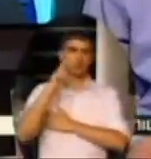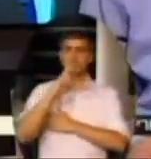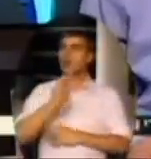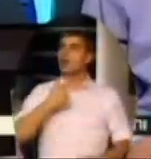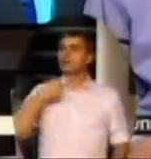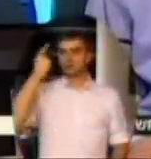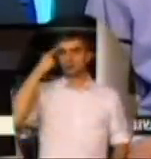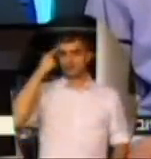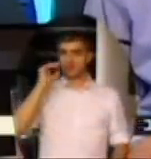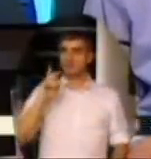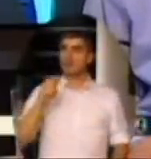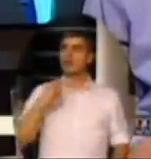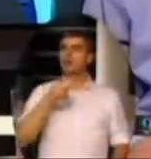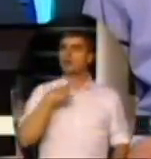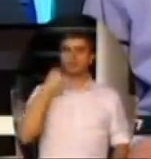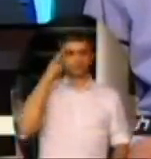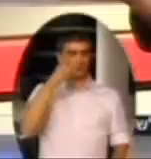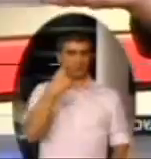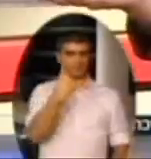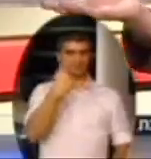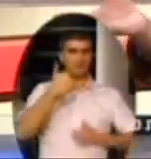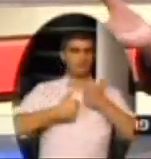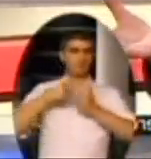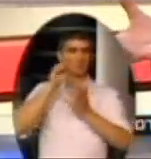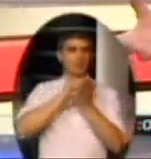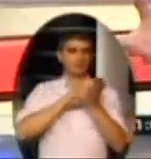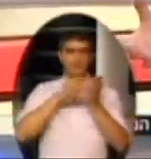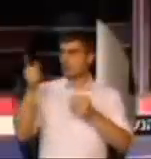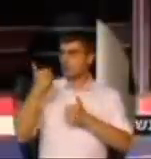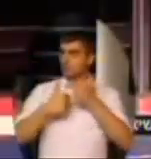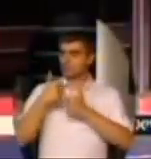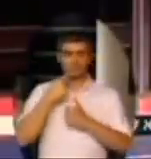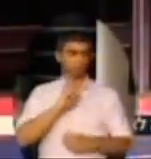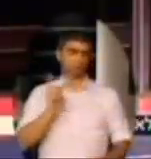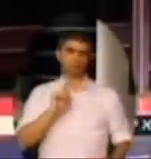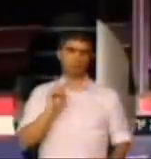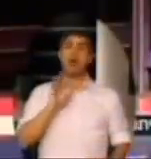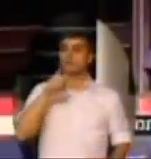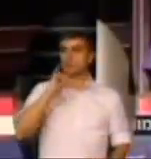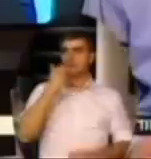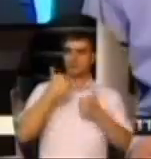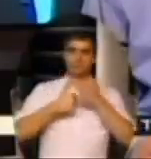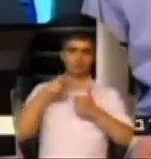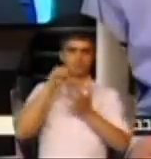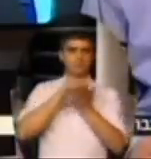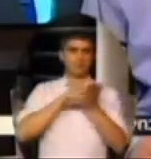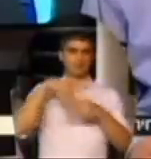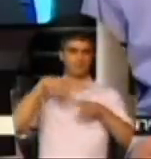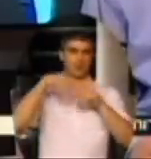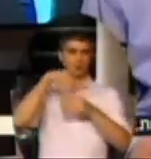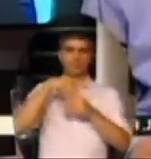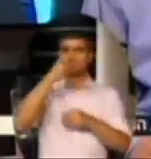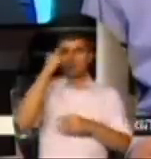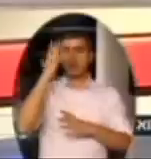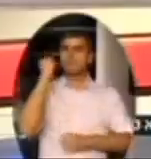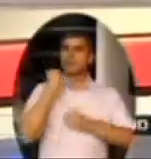חושבת שרשימה לך מדוע בתור אחד שמתמודד בפריימריז אתה מתמודד בפריימריז לא אבל אתה כן מתמודד בפריימריז ואתה יודע